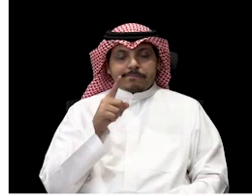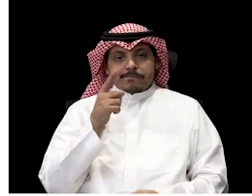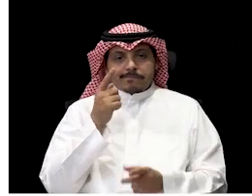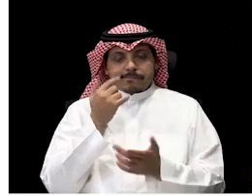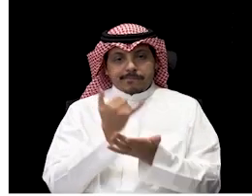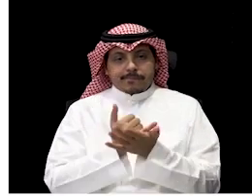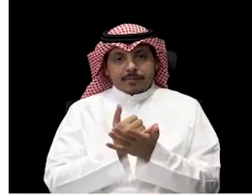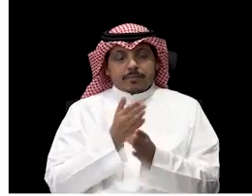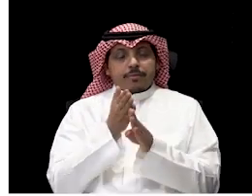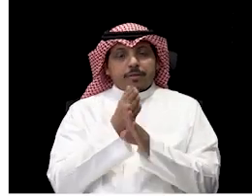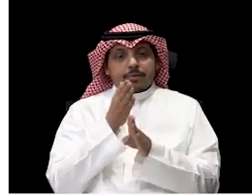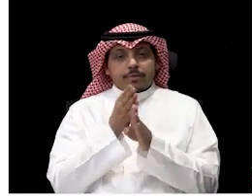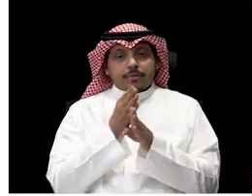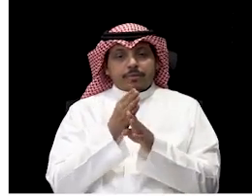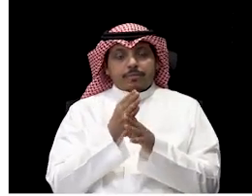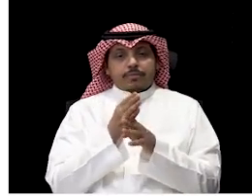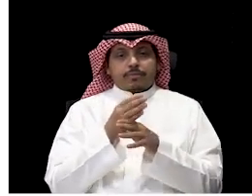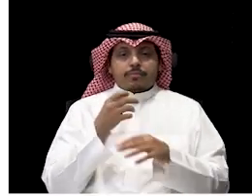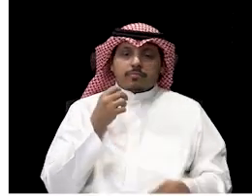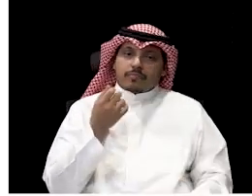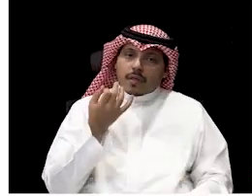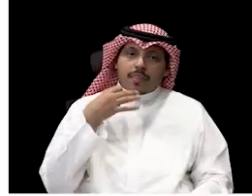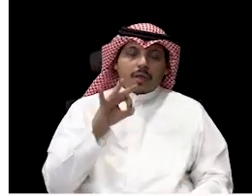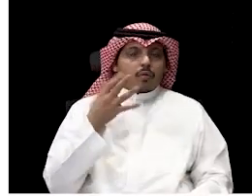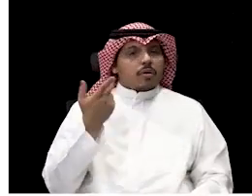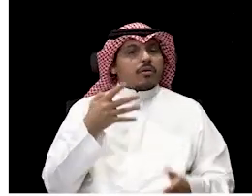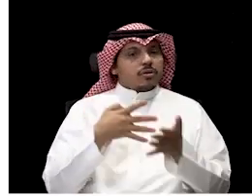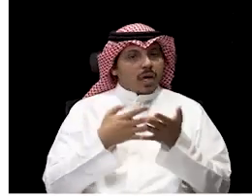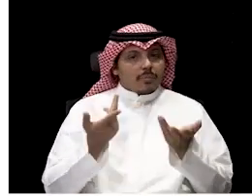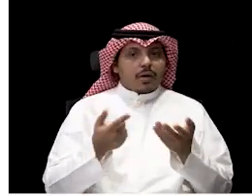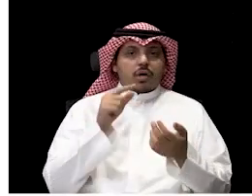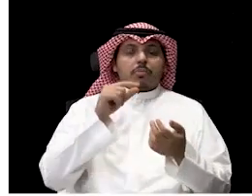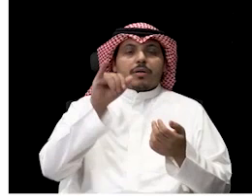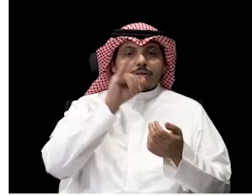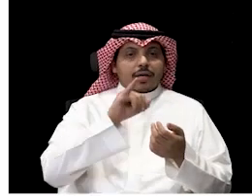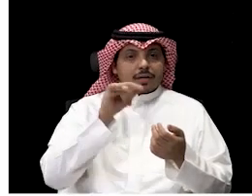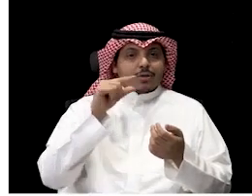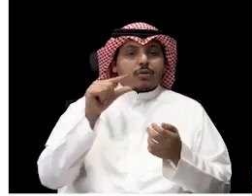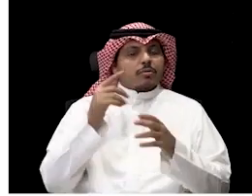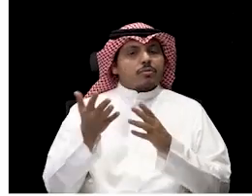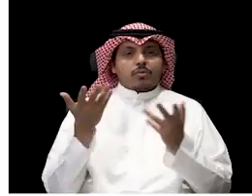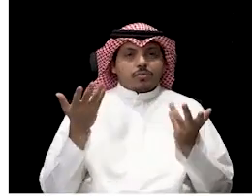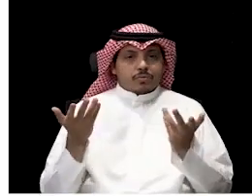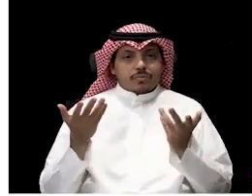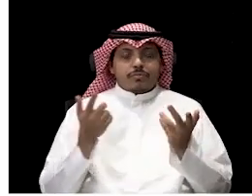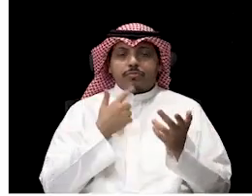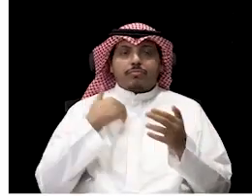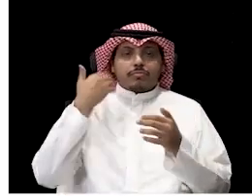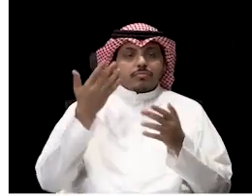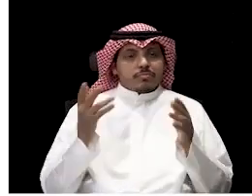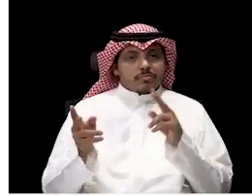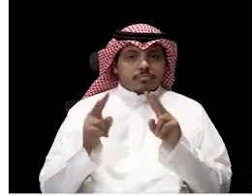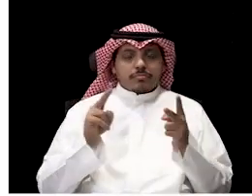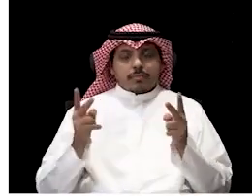التخصص والمستوى العلمي، ما هو التخصص الذي يناسبك ويناسب ميولك وقدراتك؟